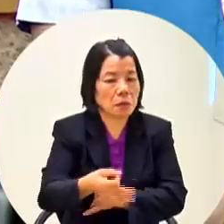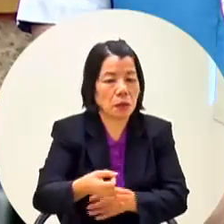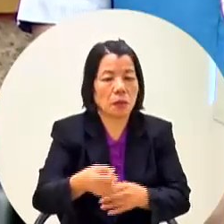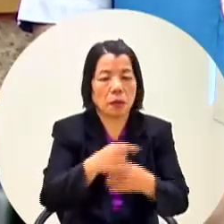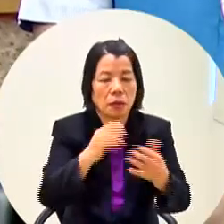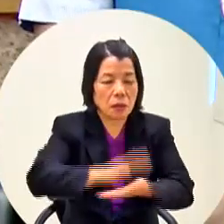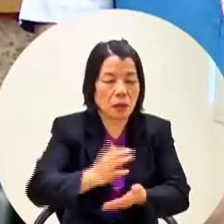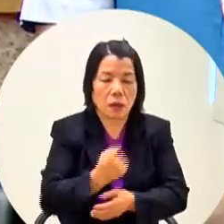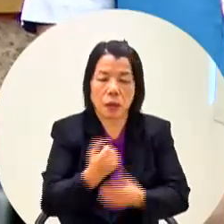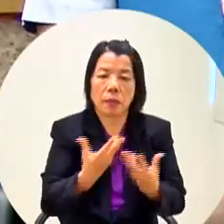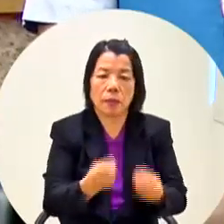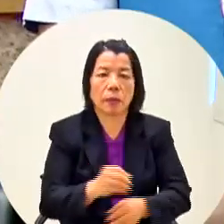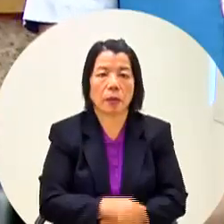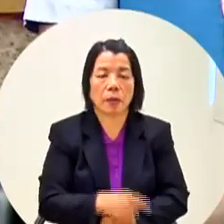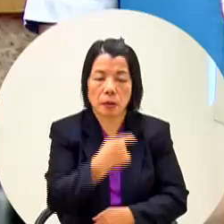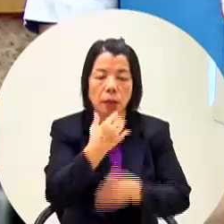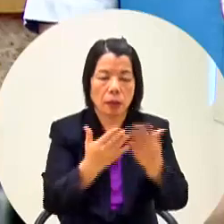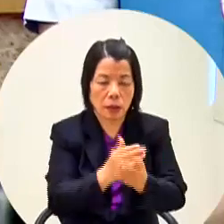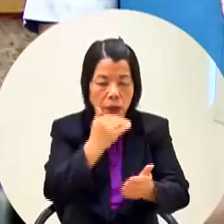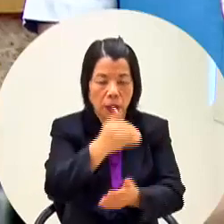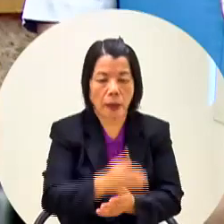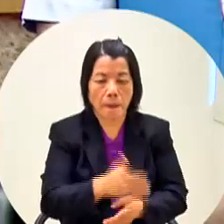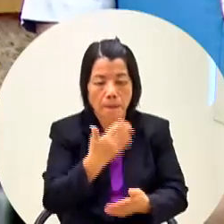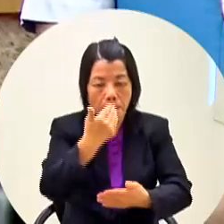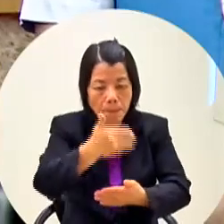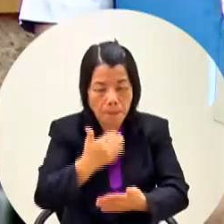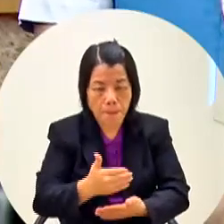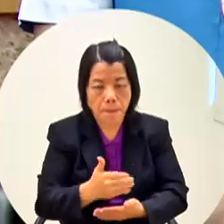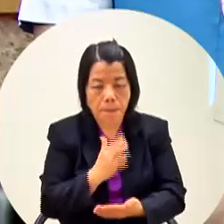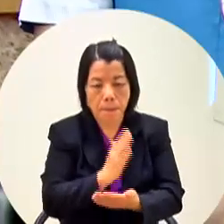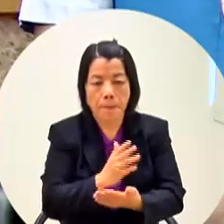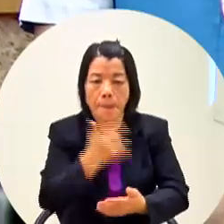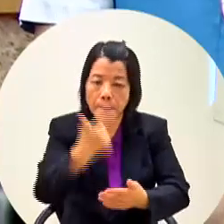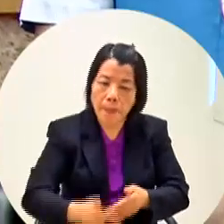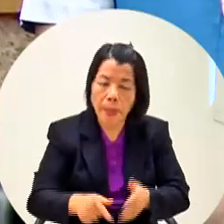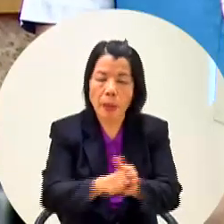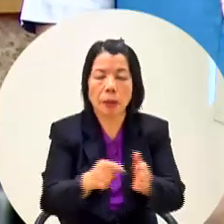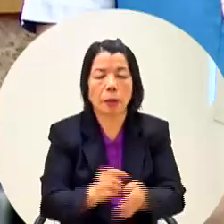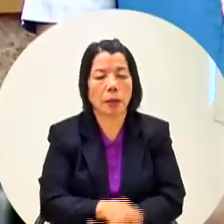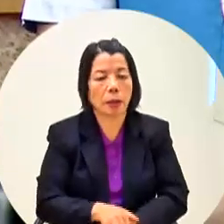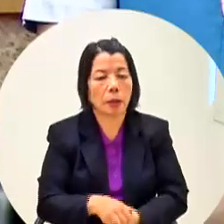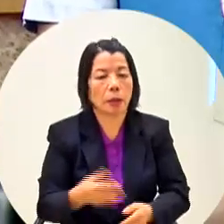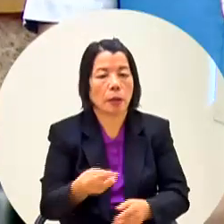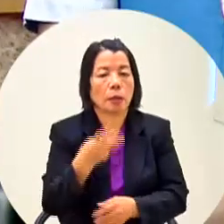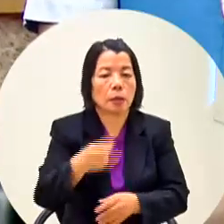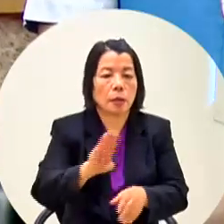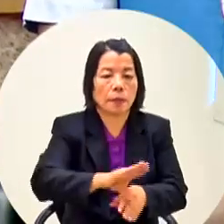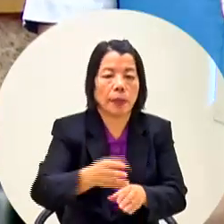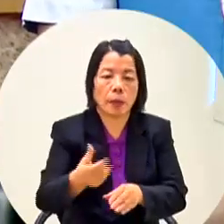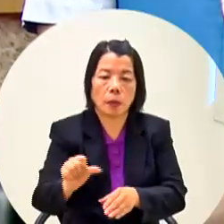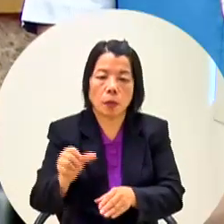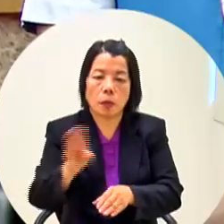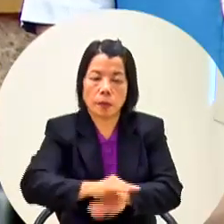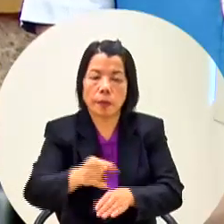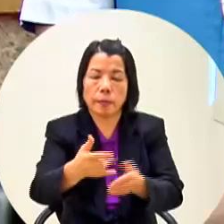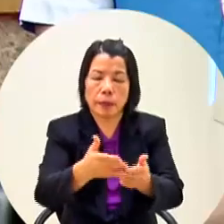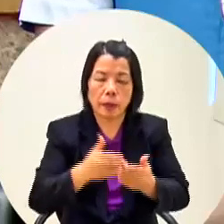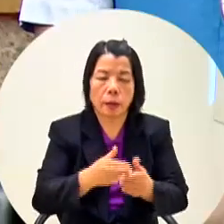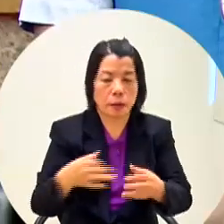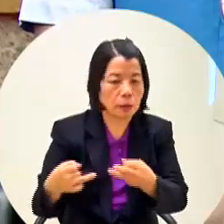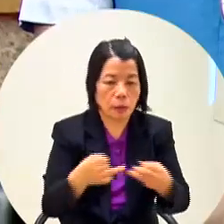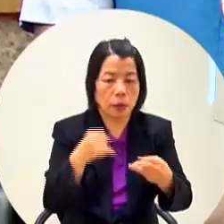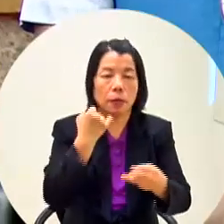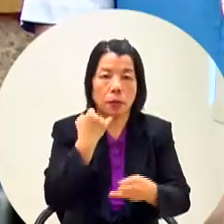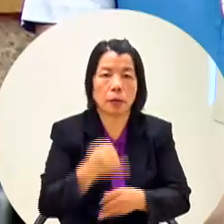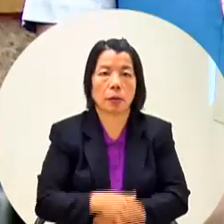再重新，它有乘数效果。20亿可能产生可以3倍、5倍它的乘数效果。那所以说